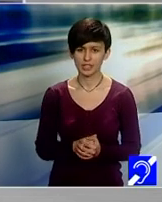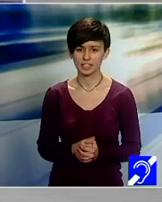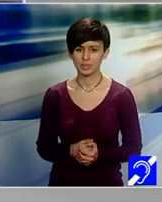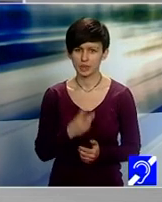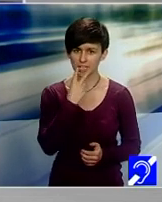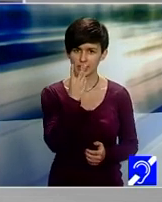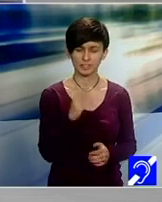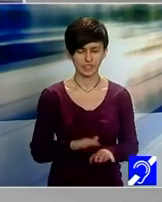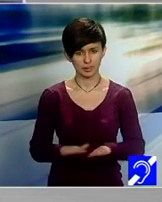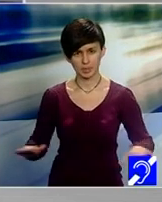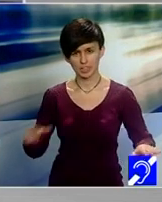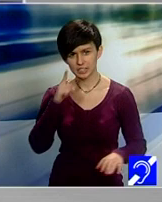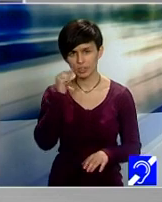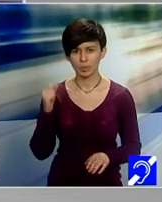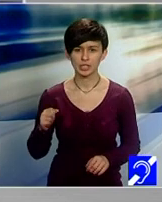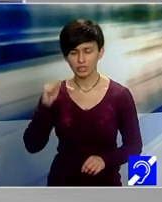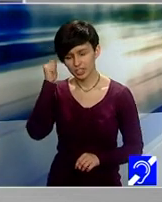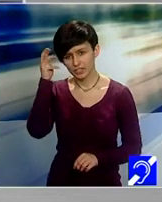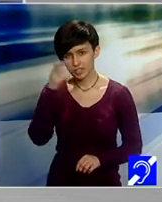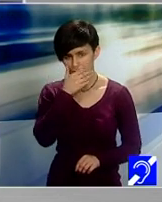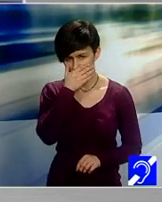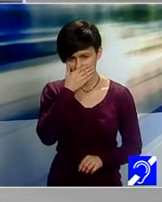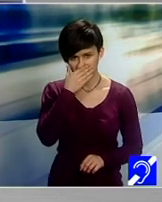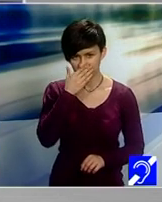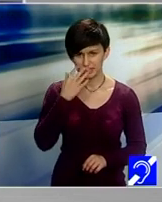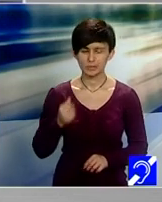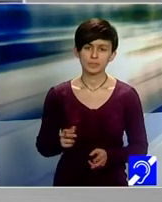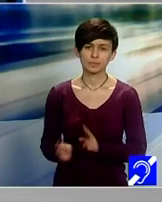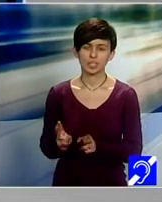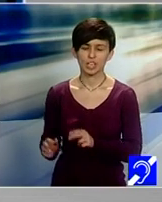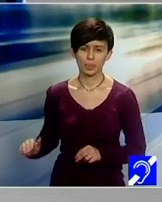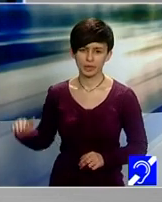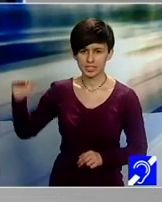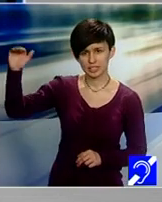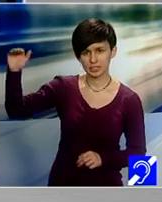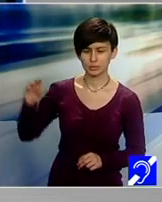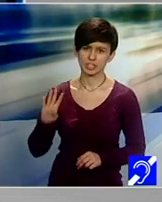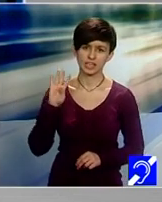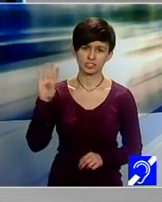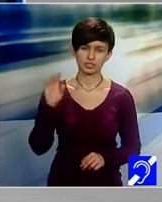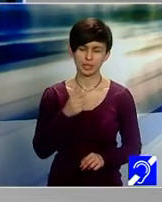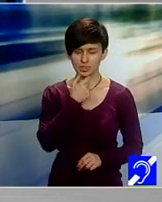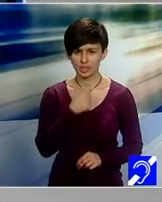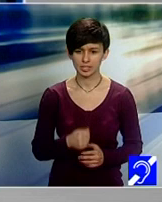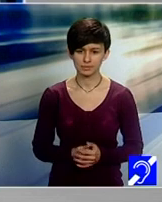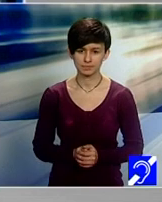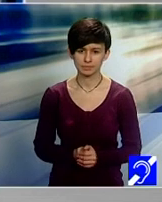Ce aș putea și să vă mai spun? Crescut. Cum ați crescut în acești 4 ani? De la câte semințe ați pornit și la câte ajungeți? Care este